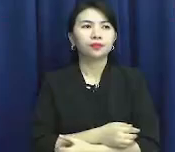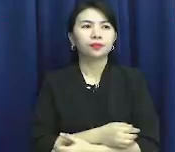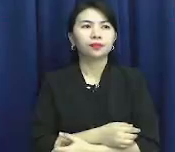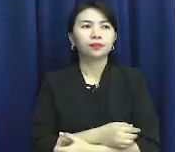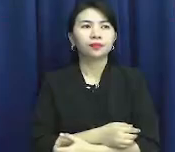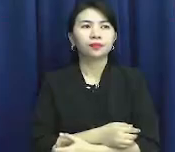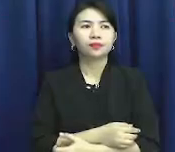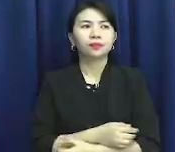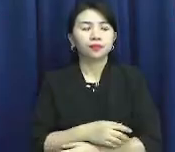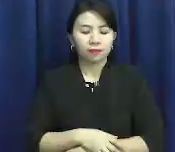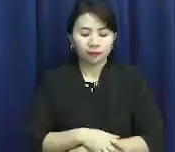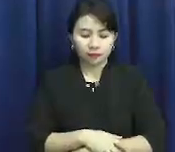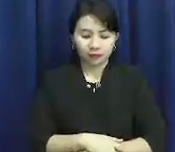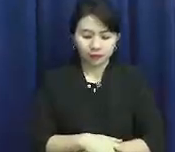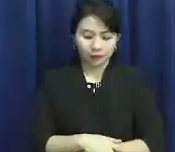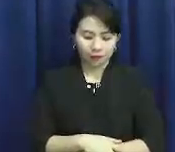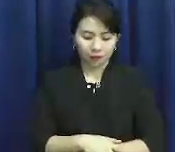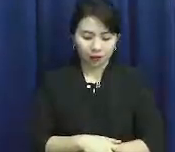Maki.